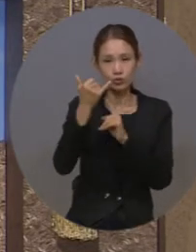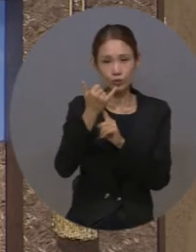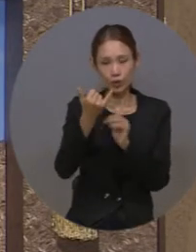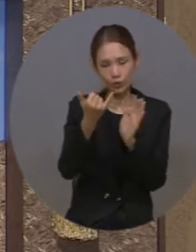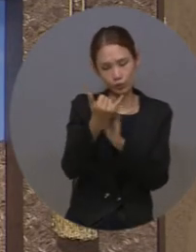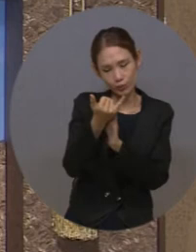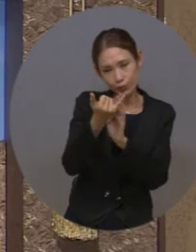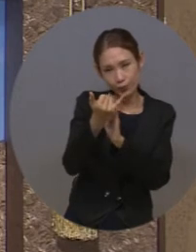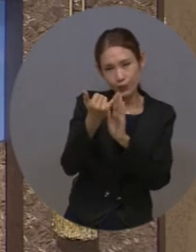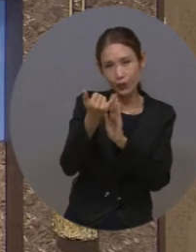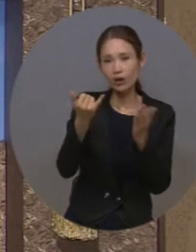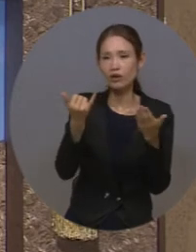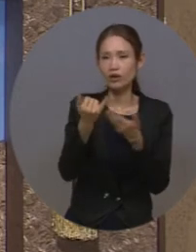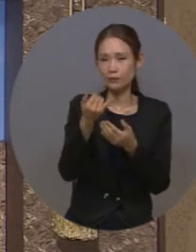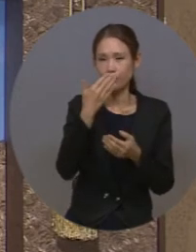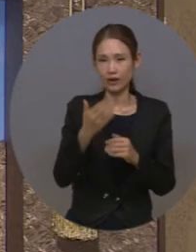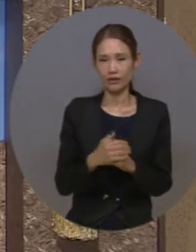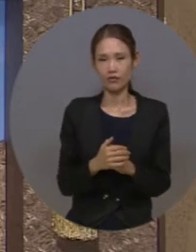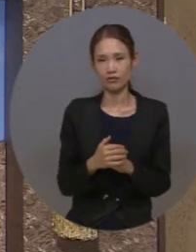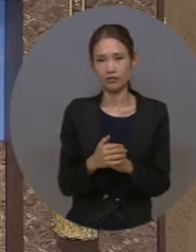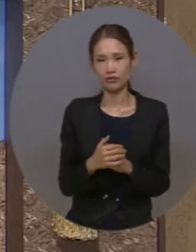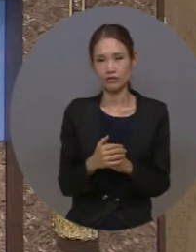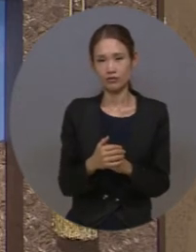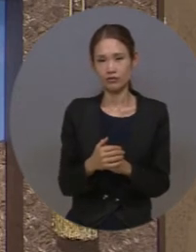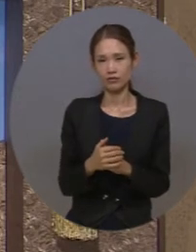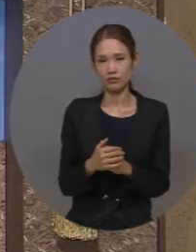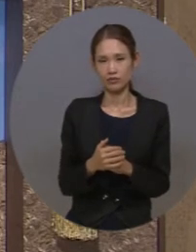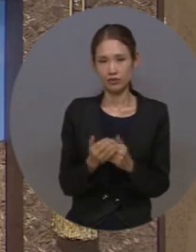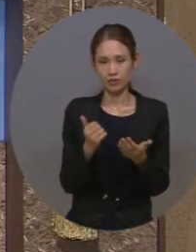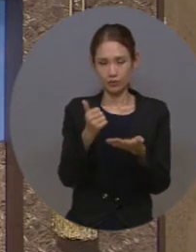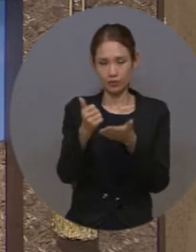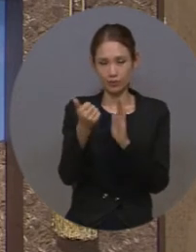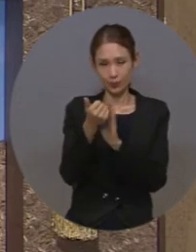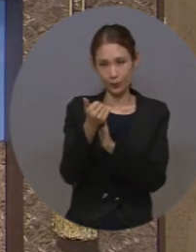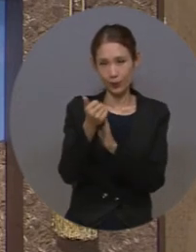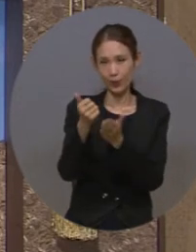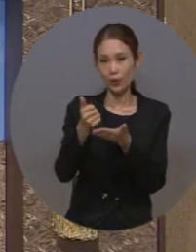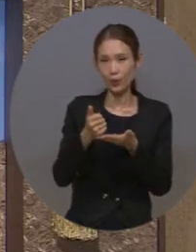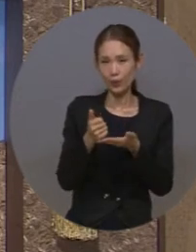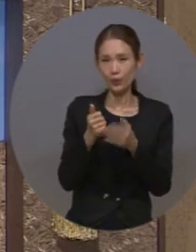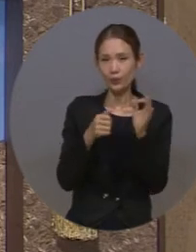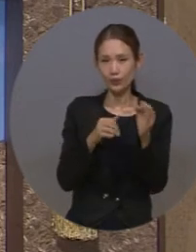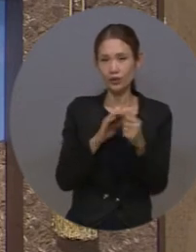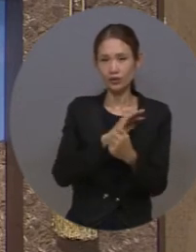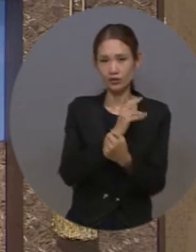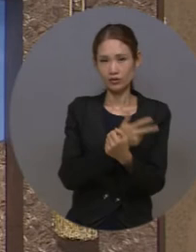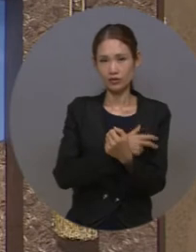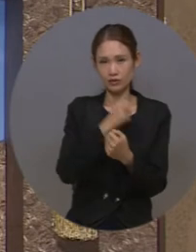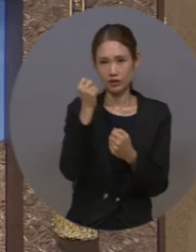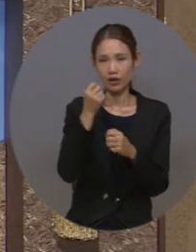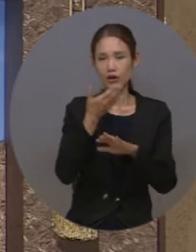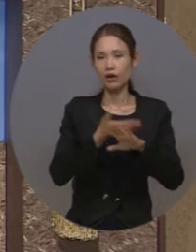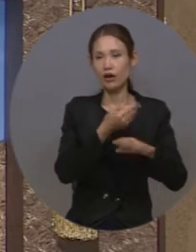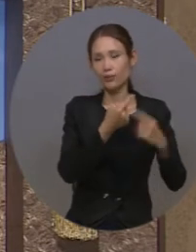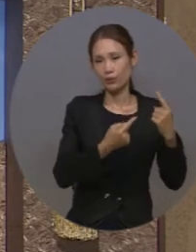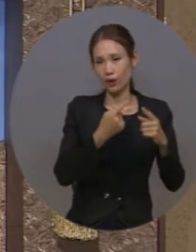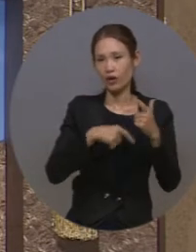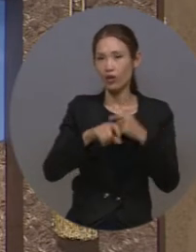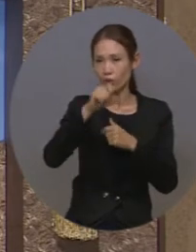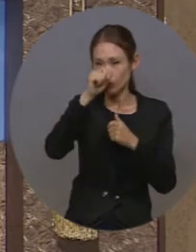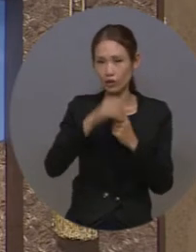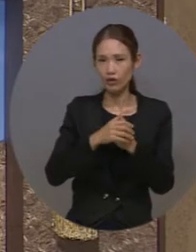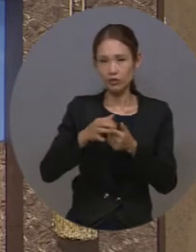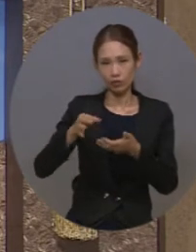모시면은 모실 수 있잖아요. 그렇죠. 그러면은 그 모시는 비용을 뭐 딴 사람이 모시는 것보다 좀 낮지만 제가